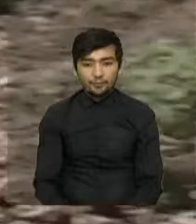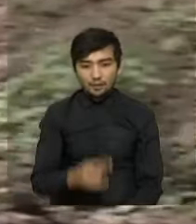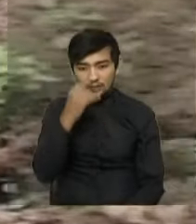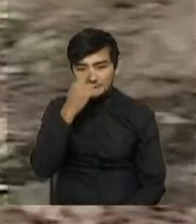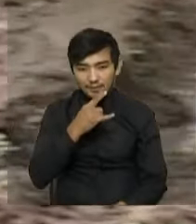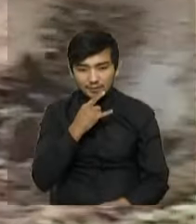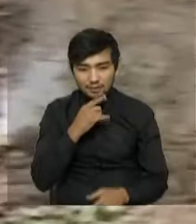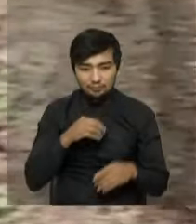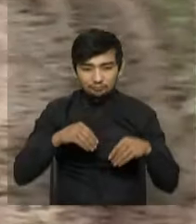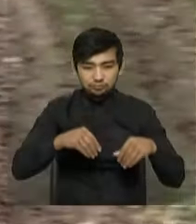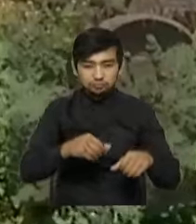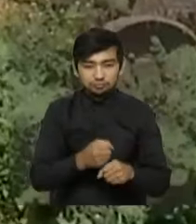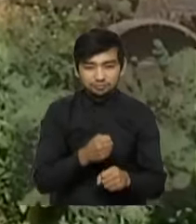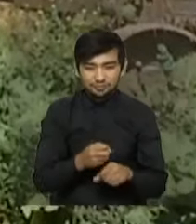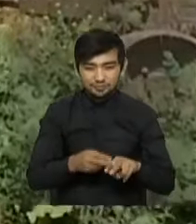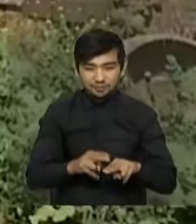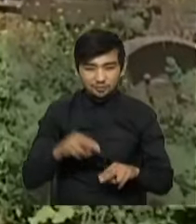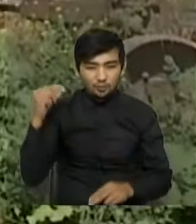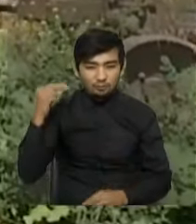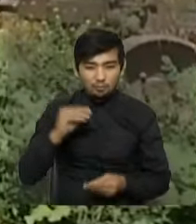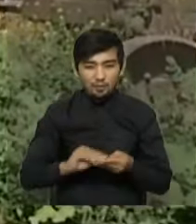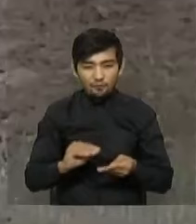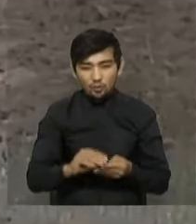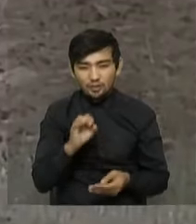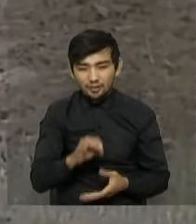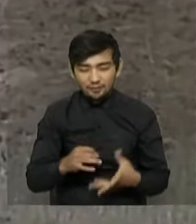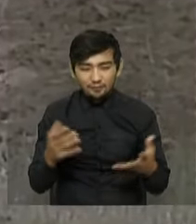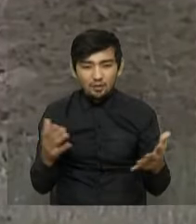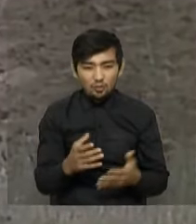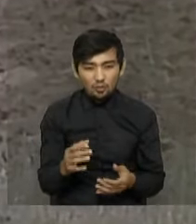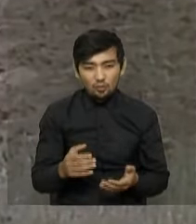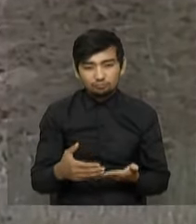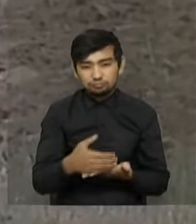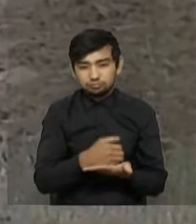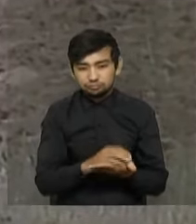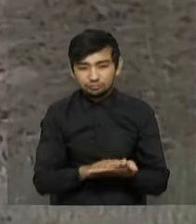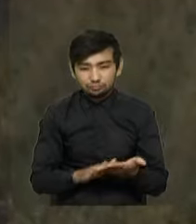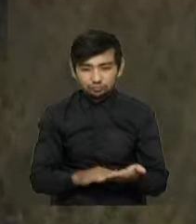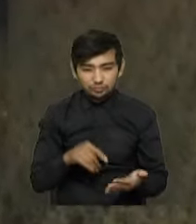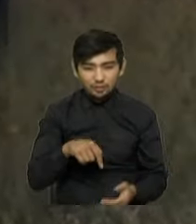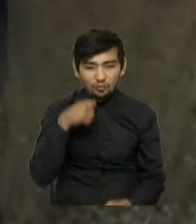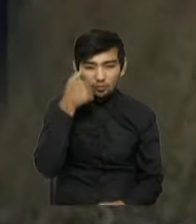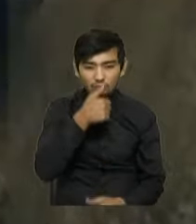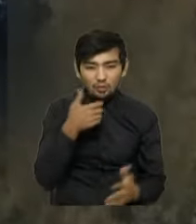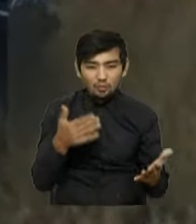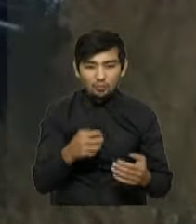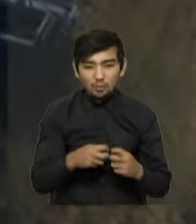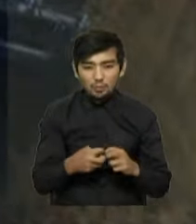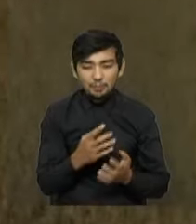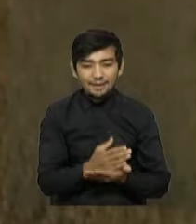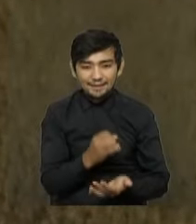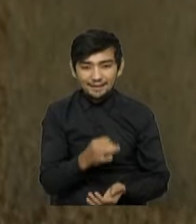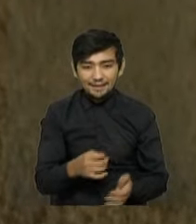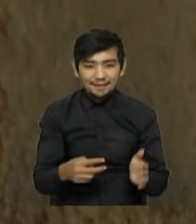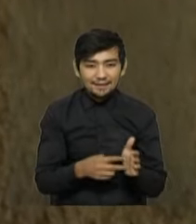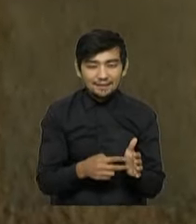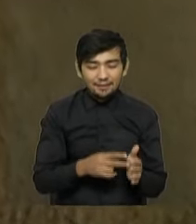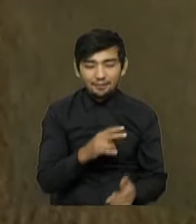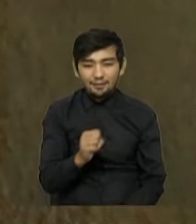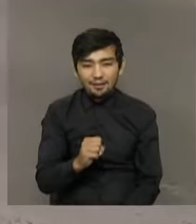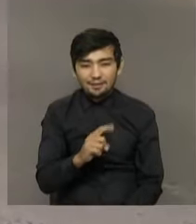Казахстанские аграрии снова бьют тревогу. Какая ситуация складывается с уборкой урожая в этом году? Почему до сих пор нет цен на зерно? И